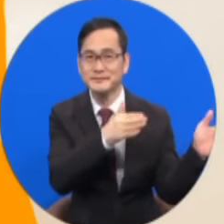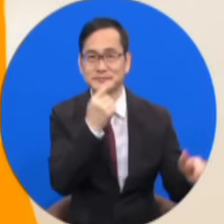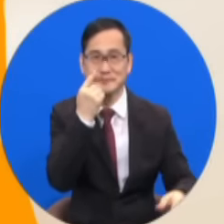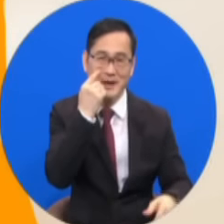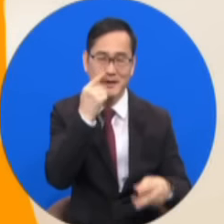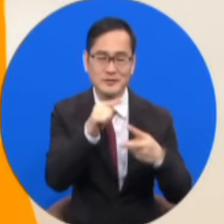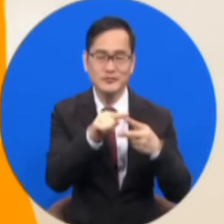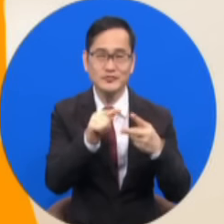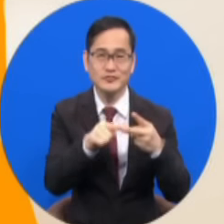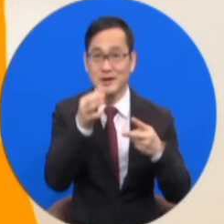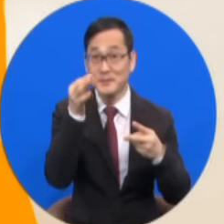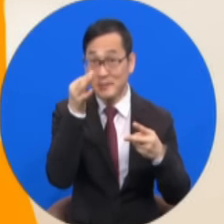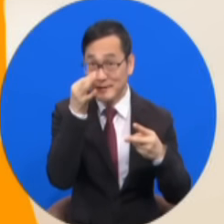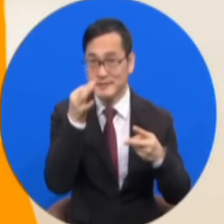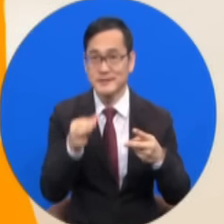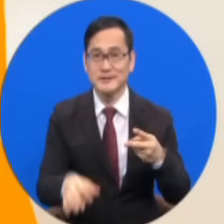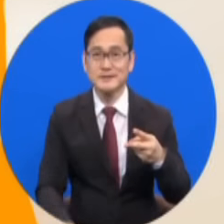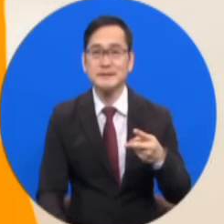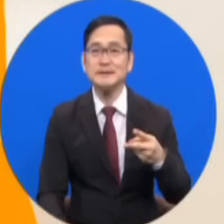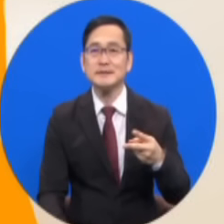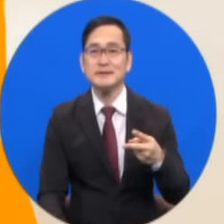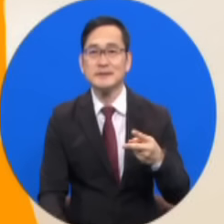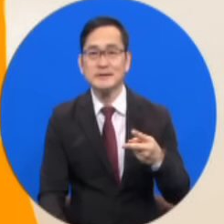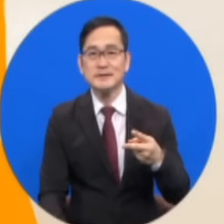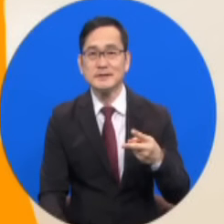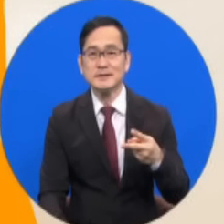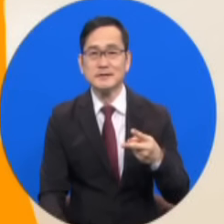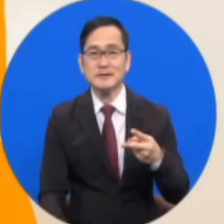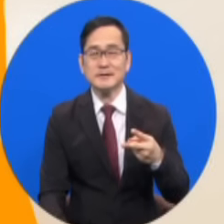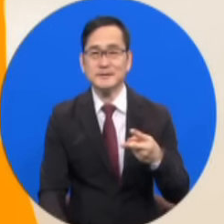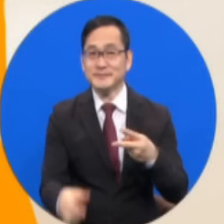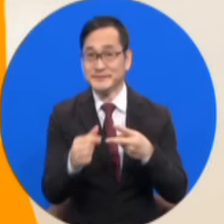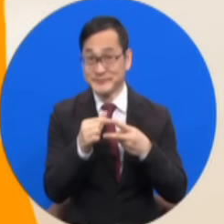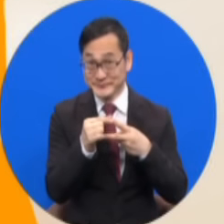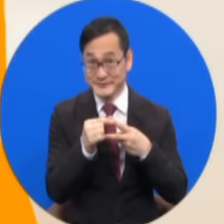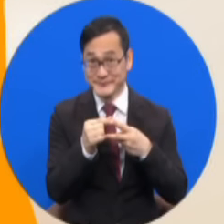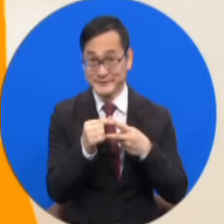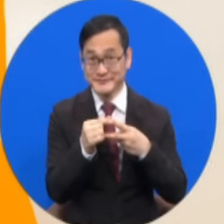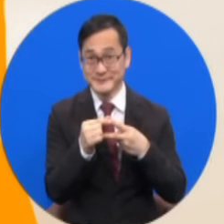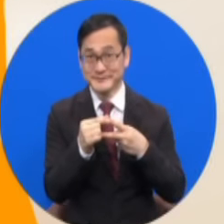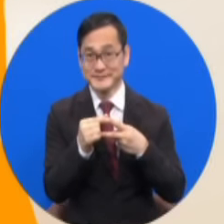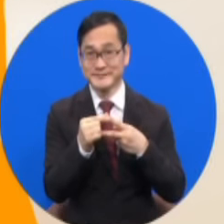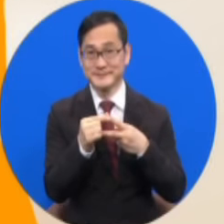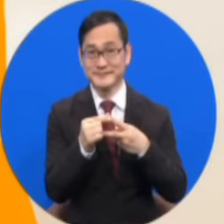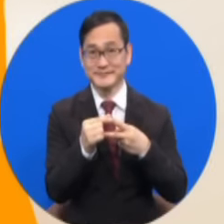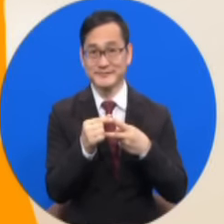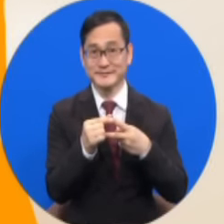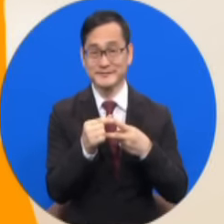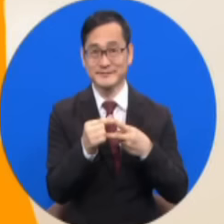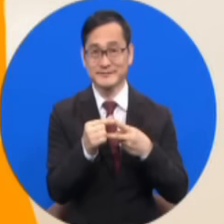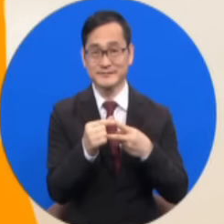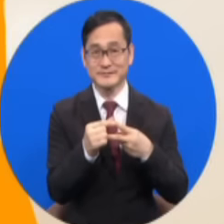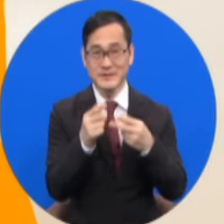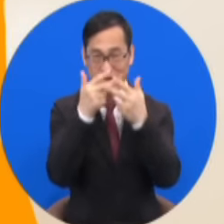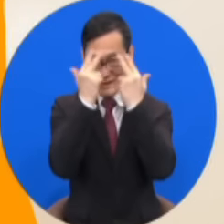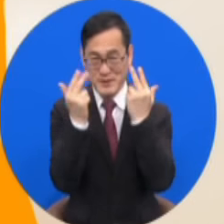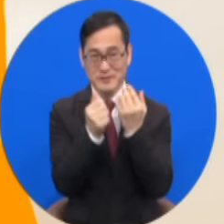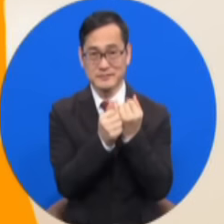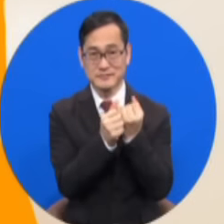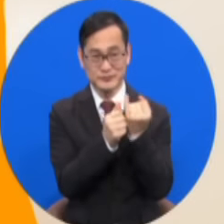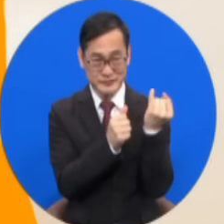생각하십니까 자 두 가지 뜨거운 소식 선정했는데 첫 번째는 김혜경 씨의 비서 역할을